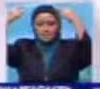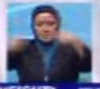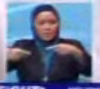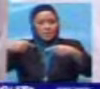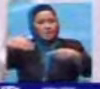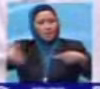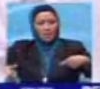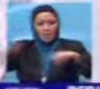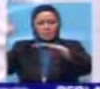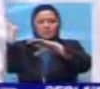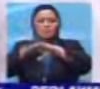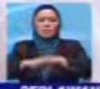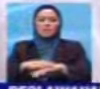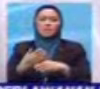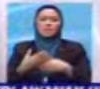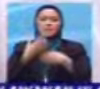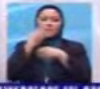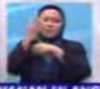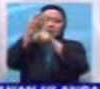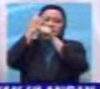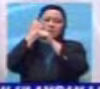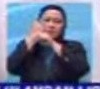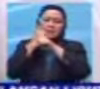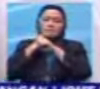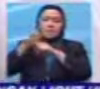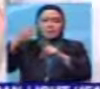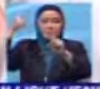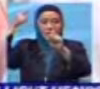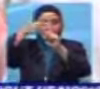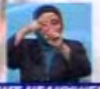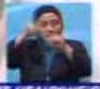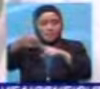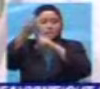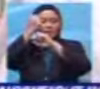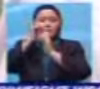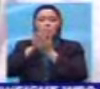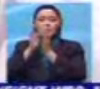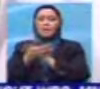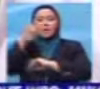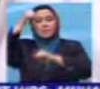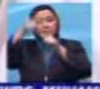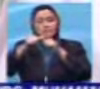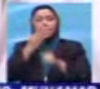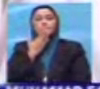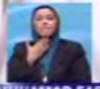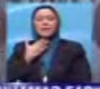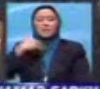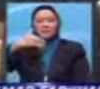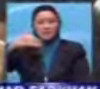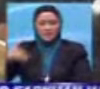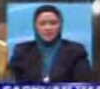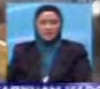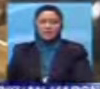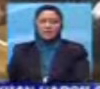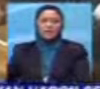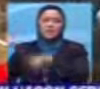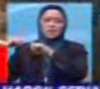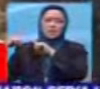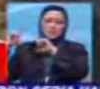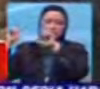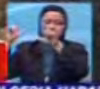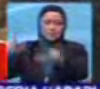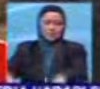berkata, andai sasaran itu dapat dicapai, ia pasti menjadi kenangan paling manis buat dirinya sebelum menggantung raket buat